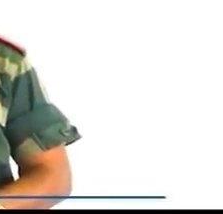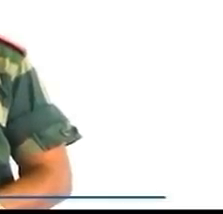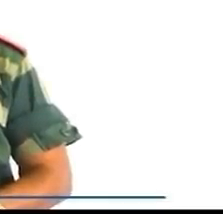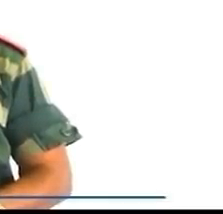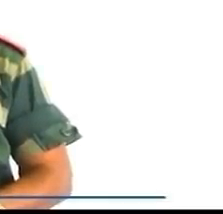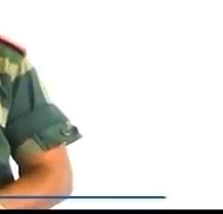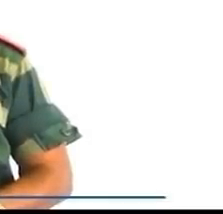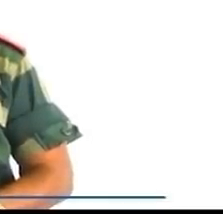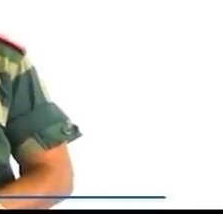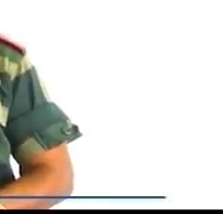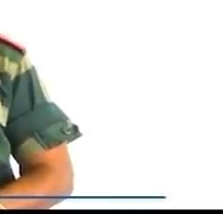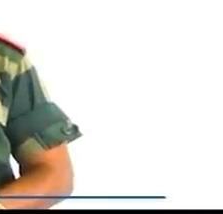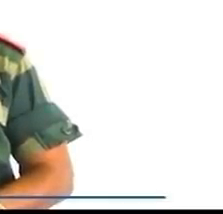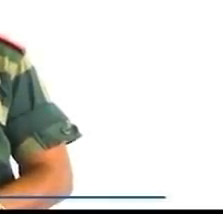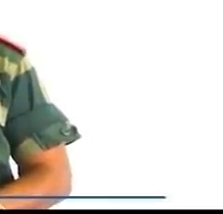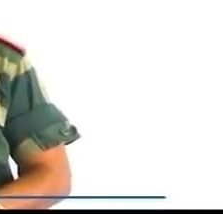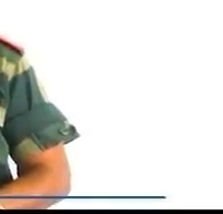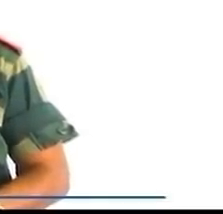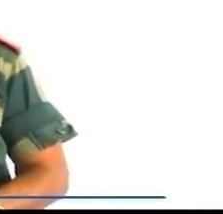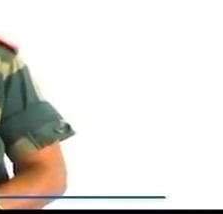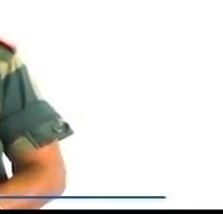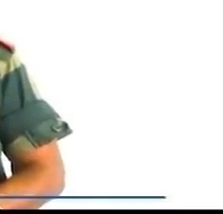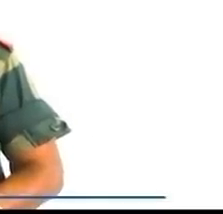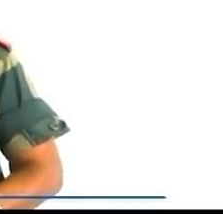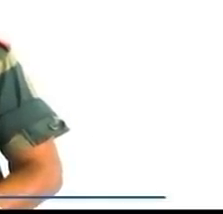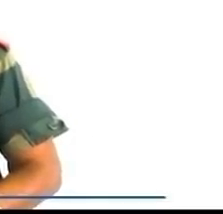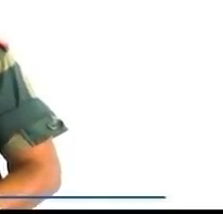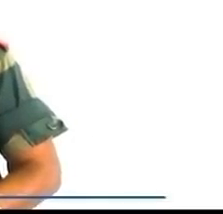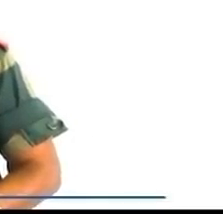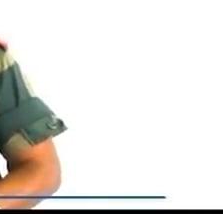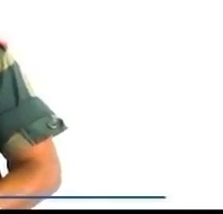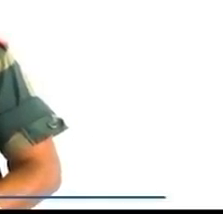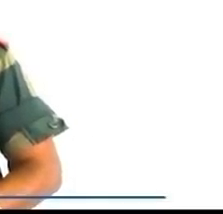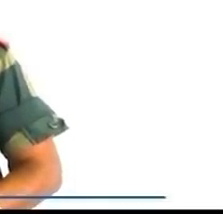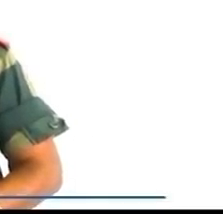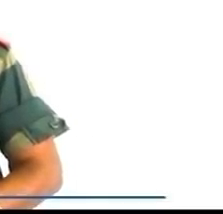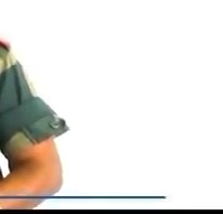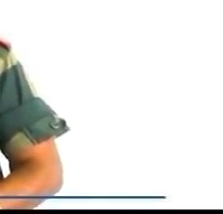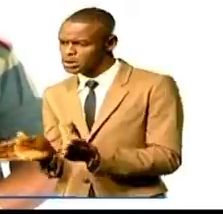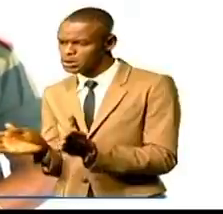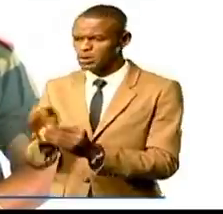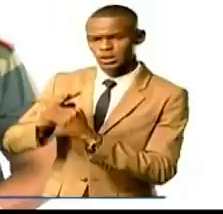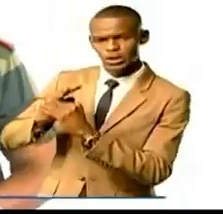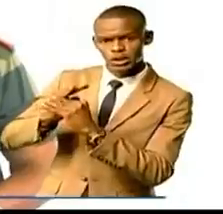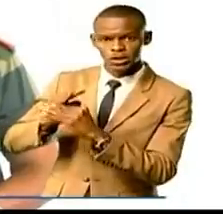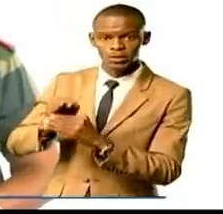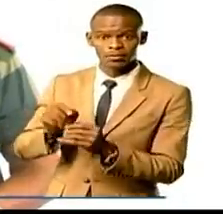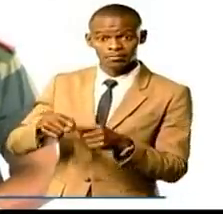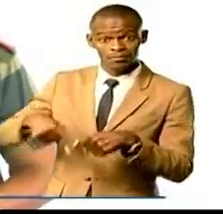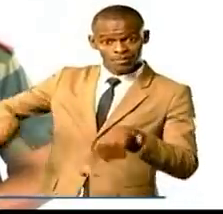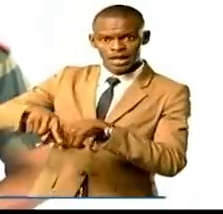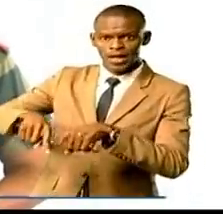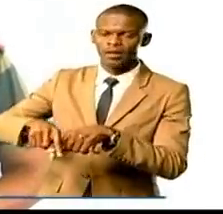conservation de la nature, ICCN, à Rumangabo et les environs.